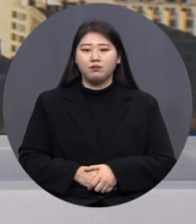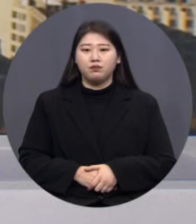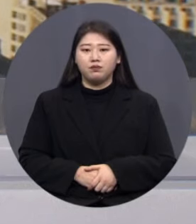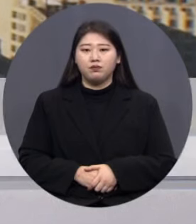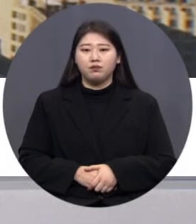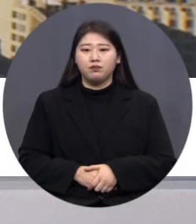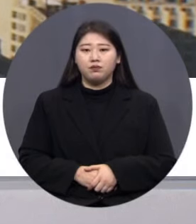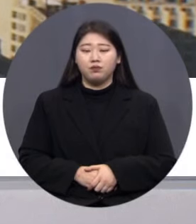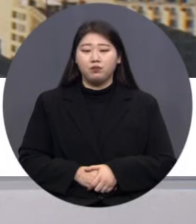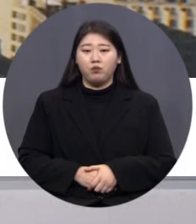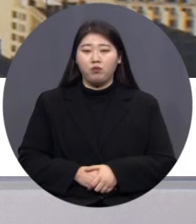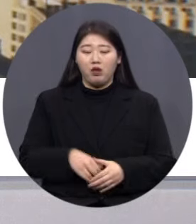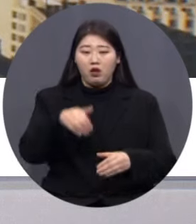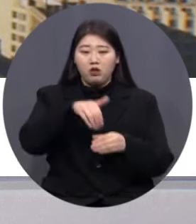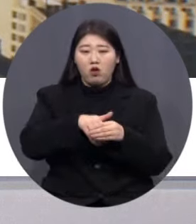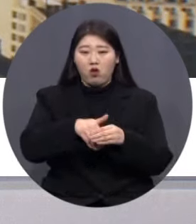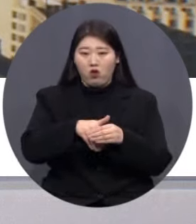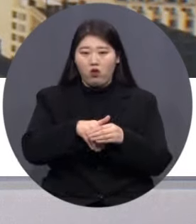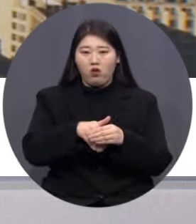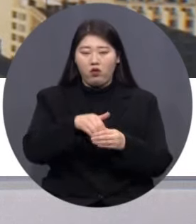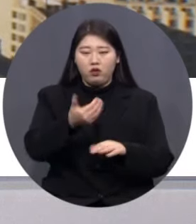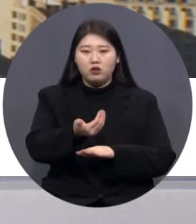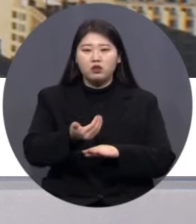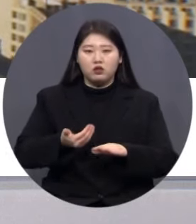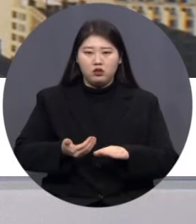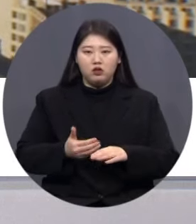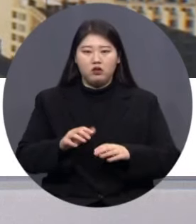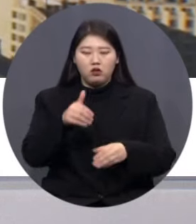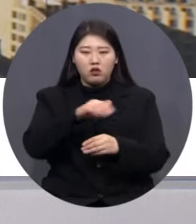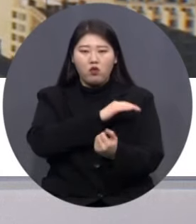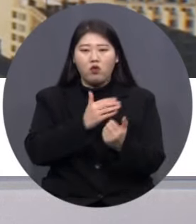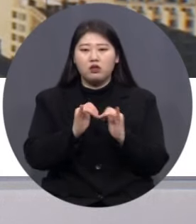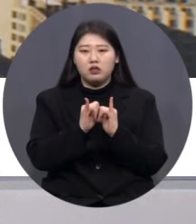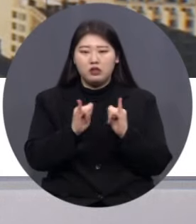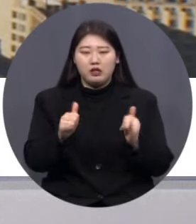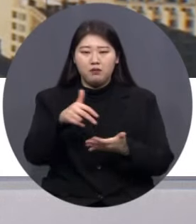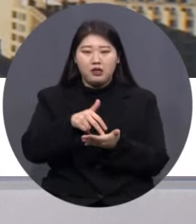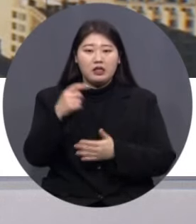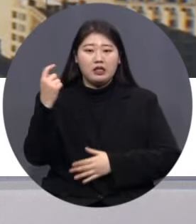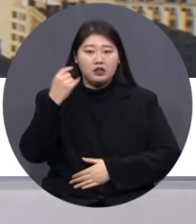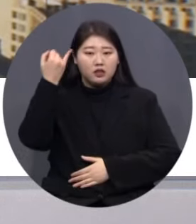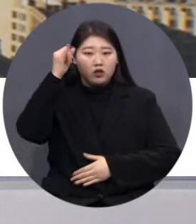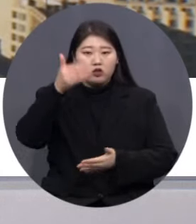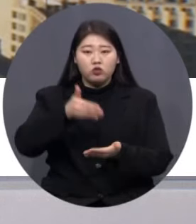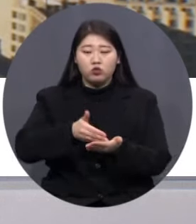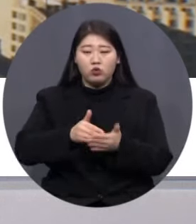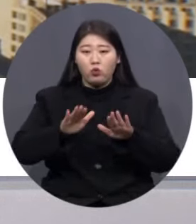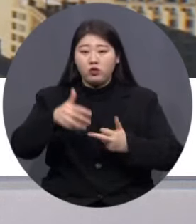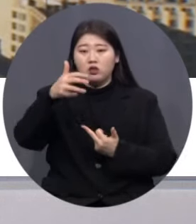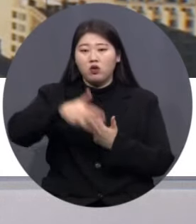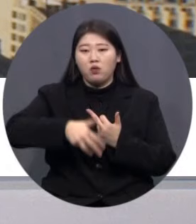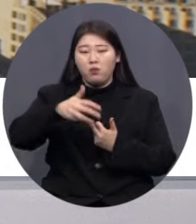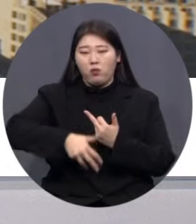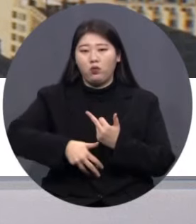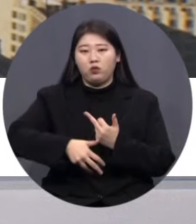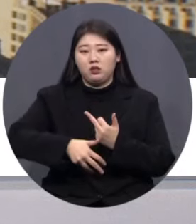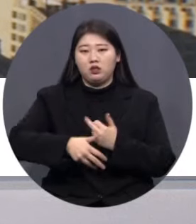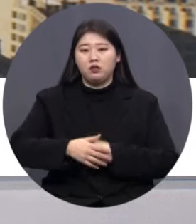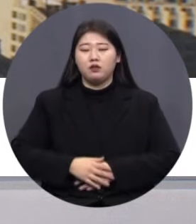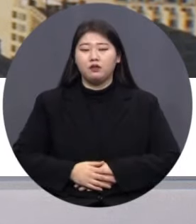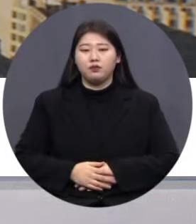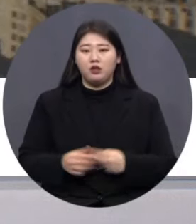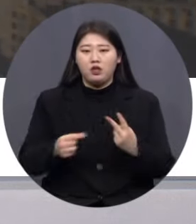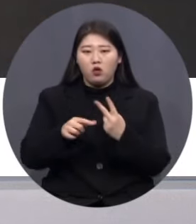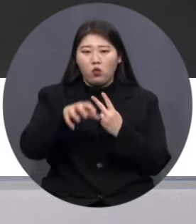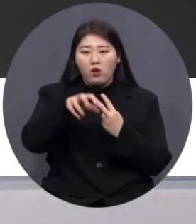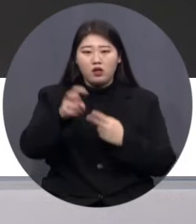분석했습니다에 총선을 앞둔 제주 유권자들의 생각을 들어보는 기획 뉴스 오늘은 서귀포시 선거구입니다 제주제 2공항